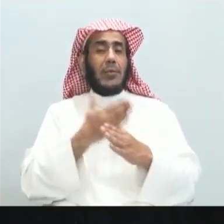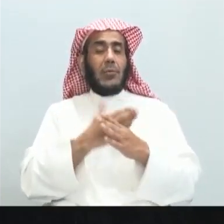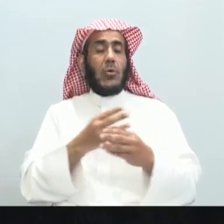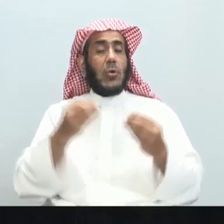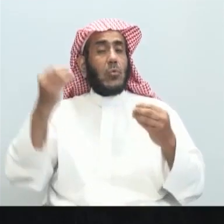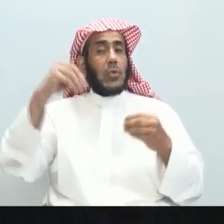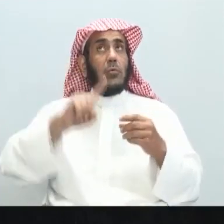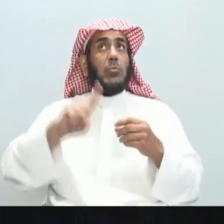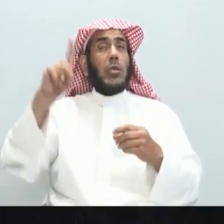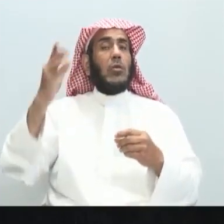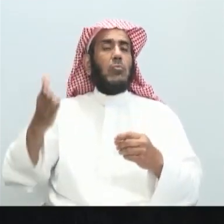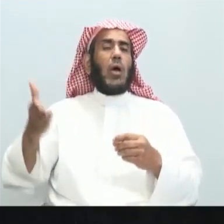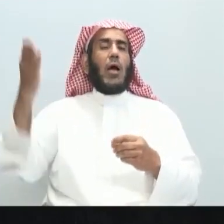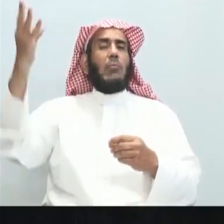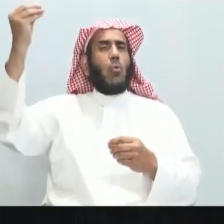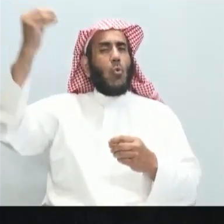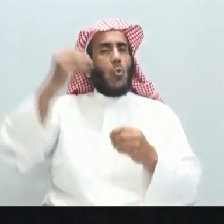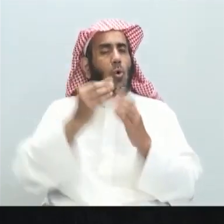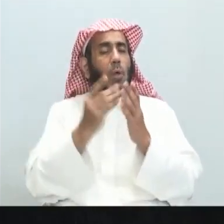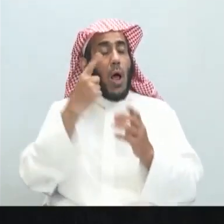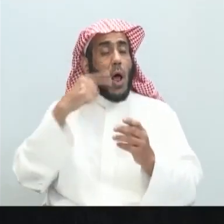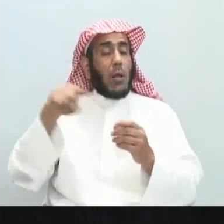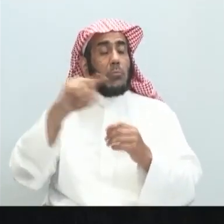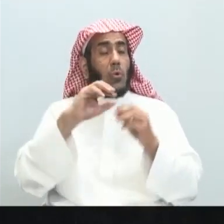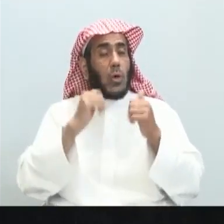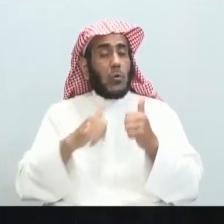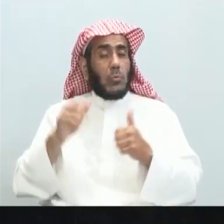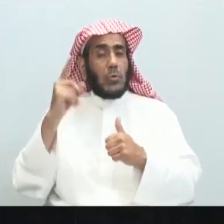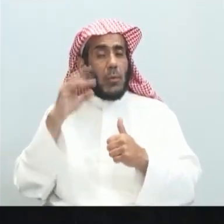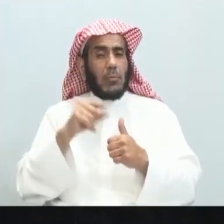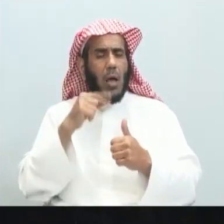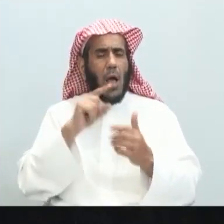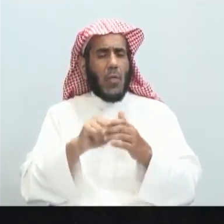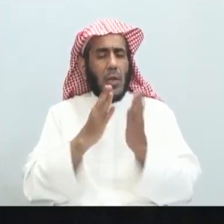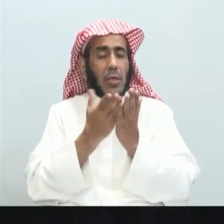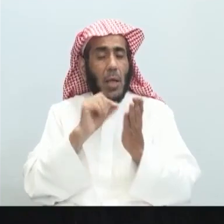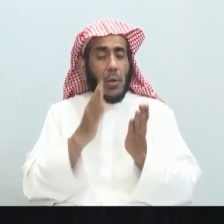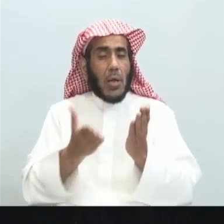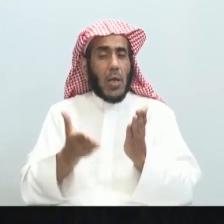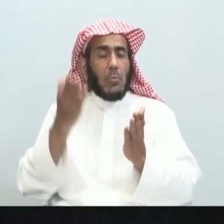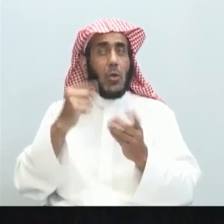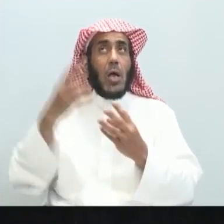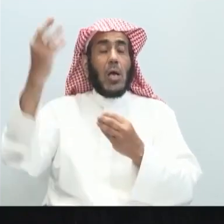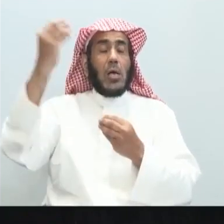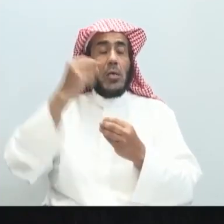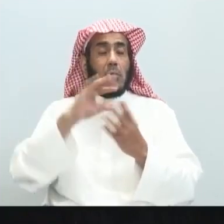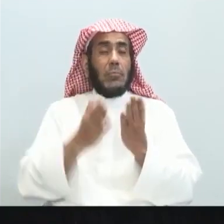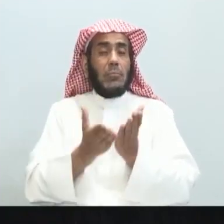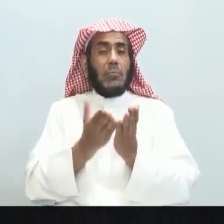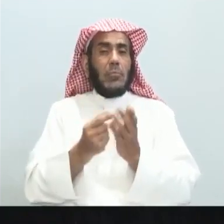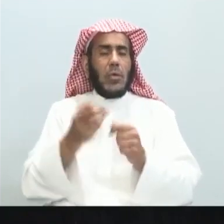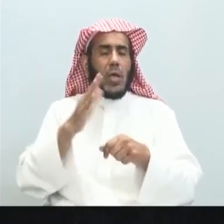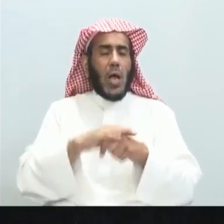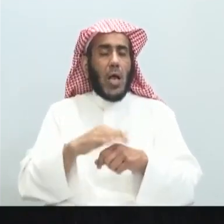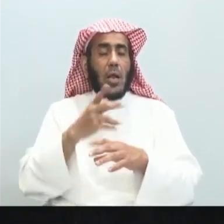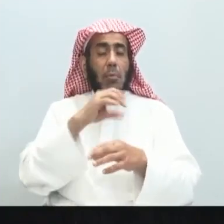تنزيل من عند الله سبحانه وتعالى الم تروا ايها الطلاب والطالبات هذا الكتاب الكريم الذي انزله الله تعالى على